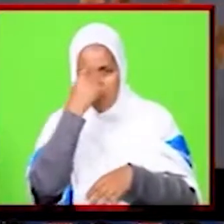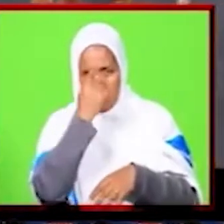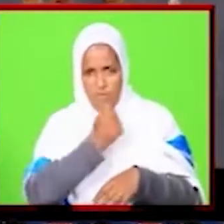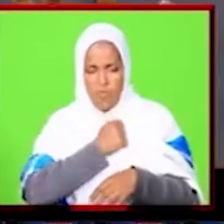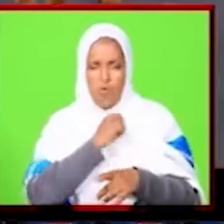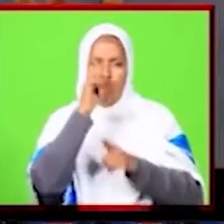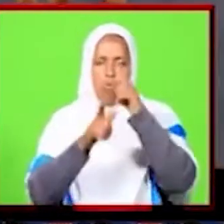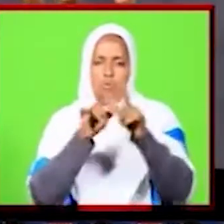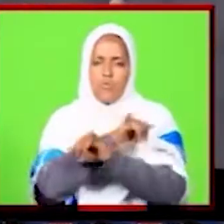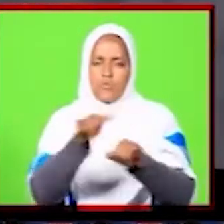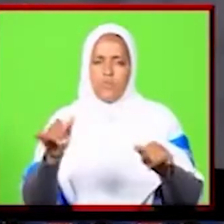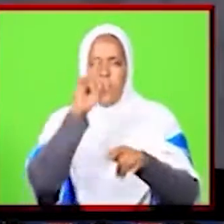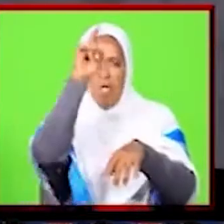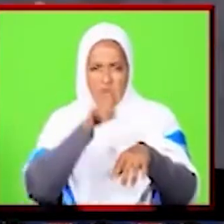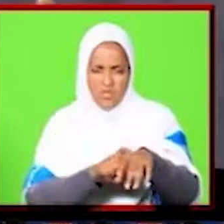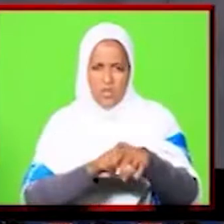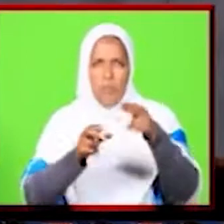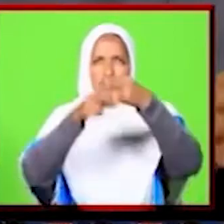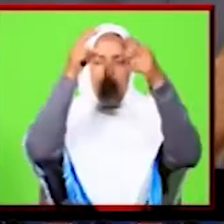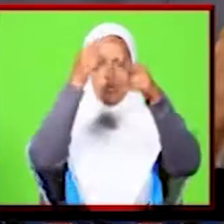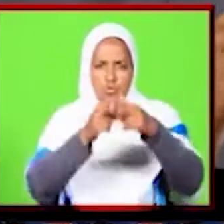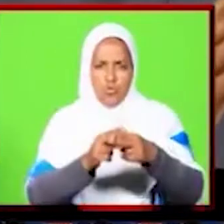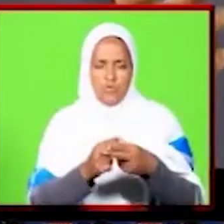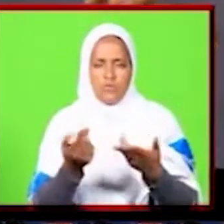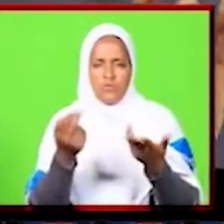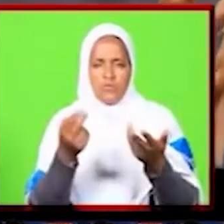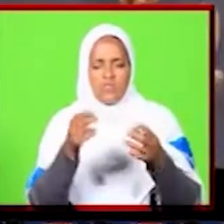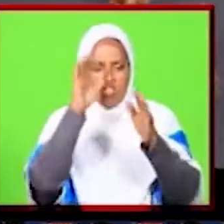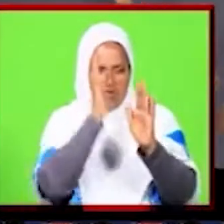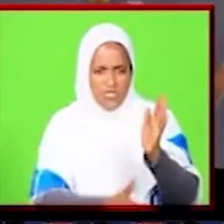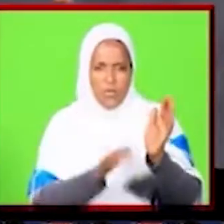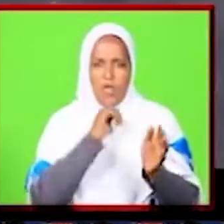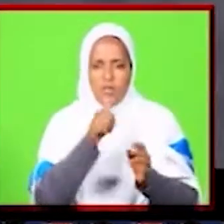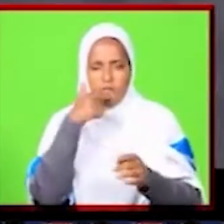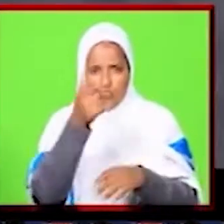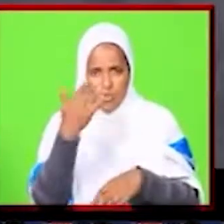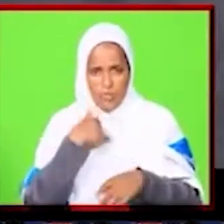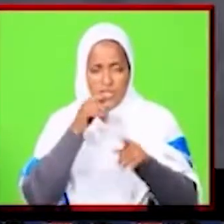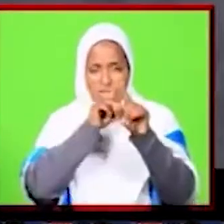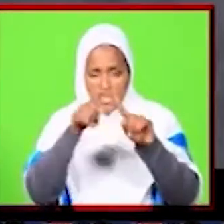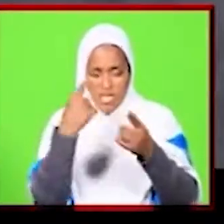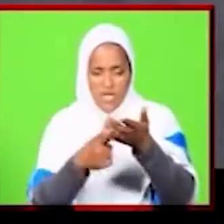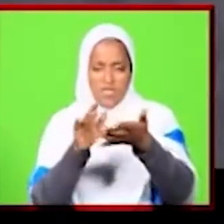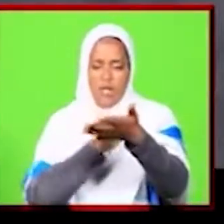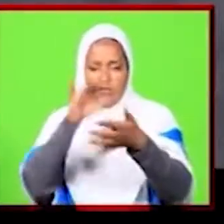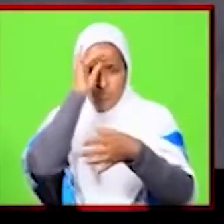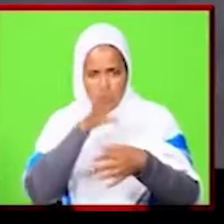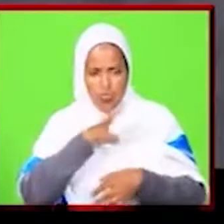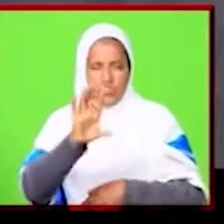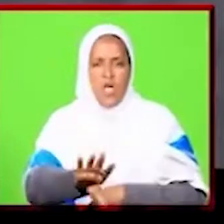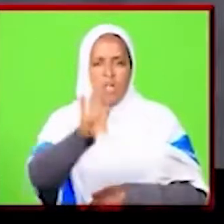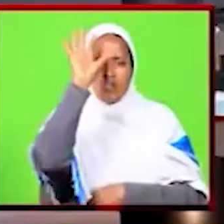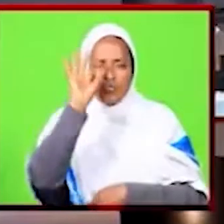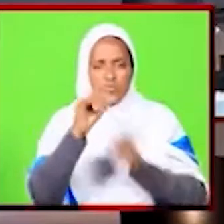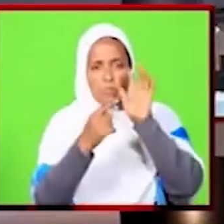ሰው ምንጩ አንድ ነው ብለው ስለማያምኑ ቋንቋም እንደዚሁ ነው እንጂ በአንድ ጊዜ በባቢሎን በሰናወር ሜዳ በባቢሎን የተፈጸመ አይደለም ይሉ